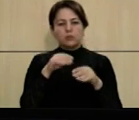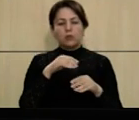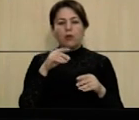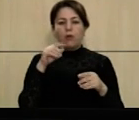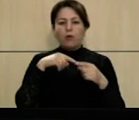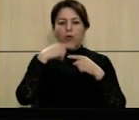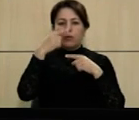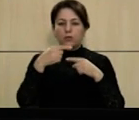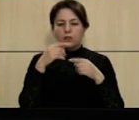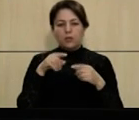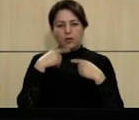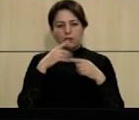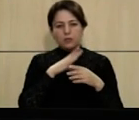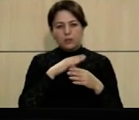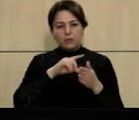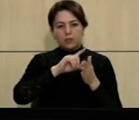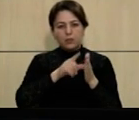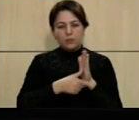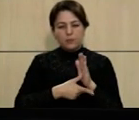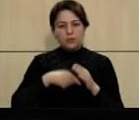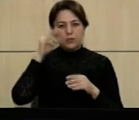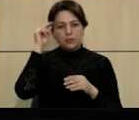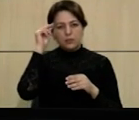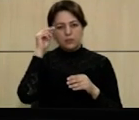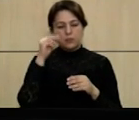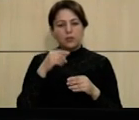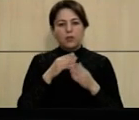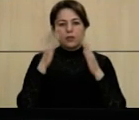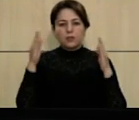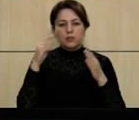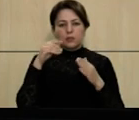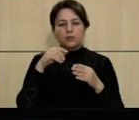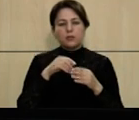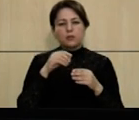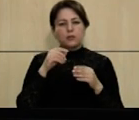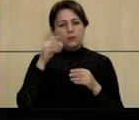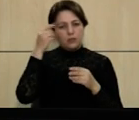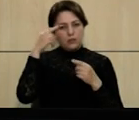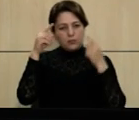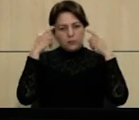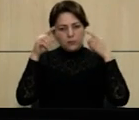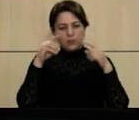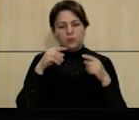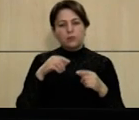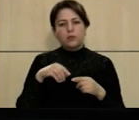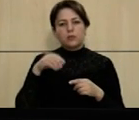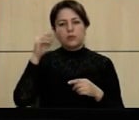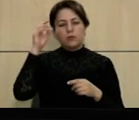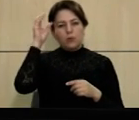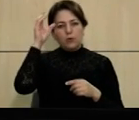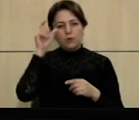fanining rivojida katta hissa qo'shgan olimlardan hisoblanadi. Siz bilan bugun